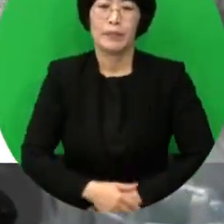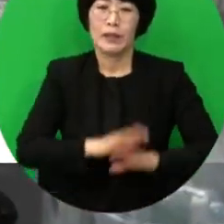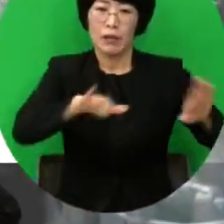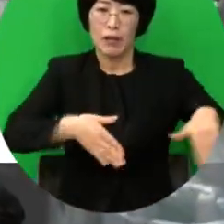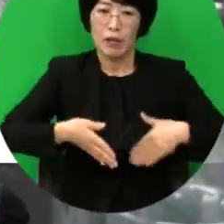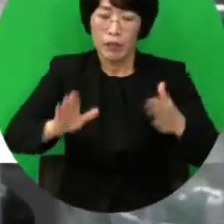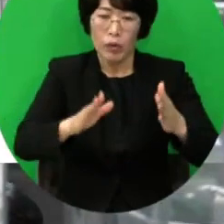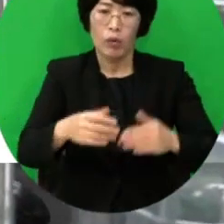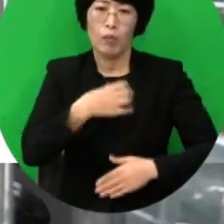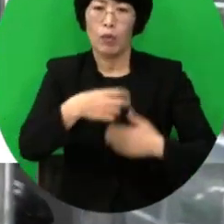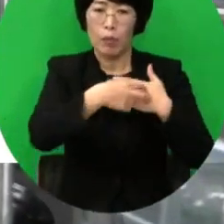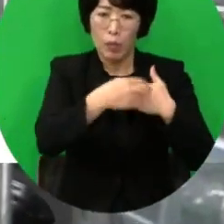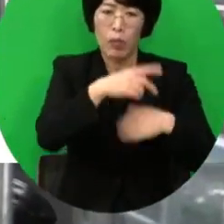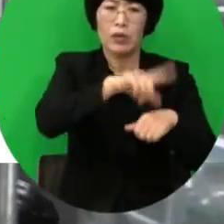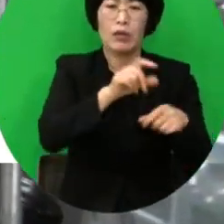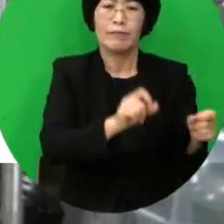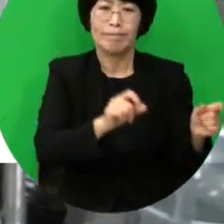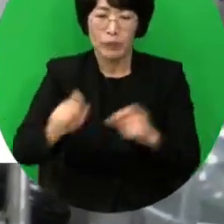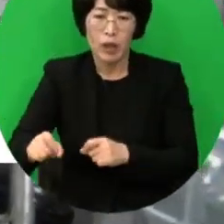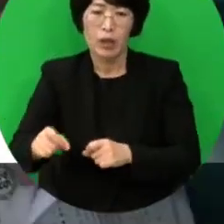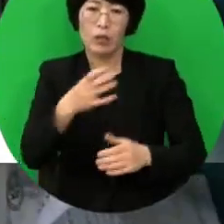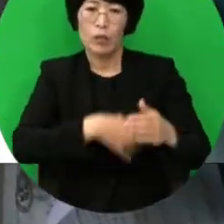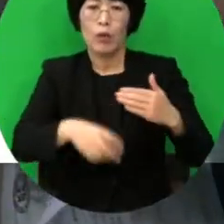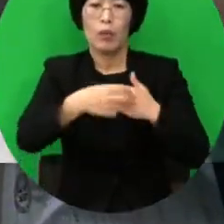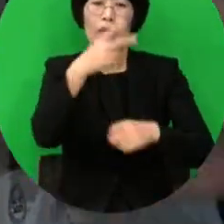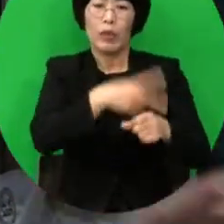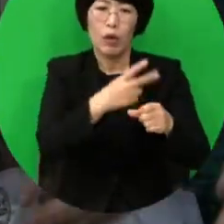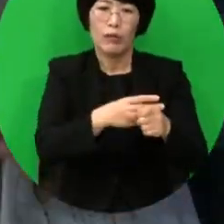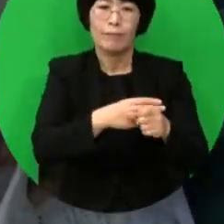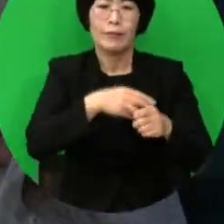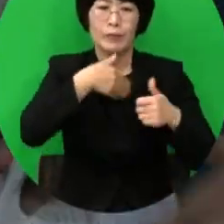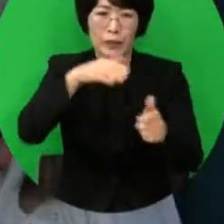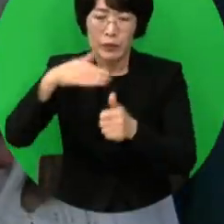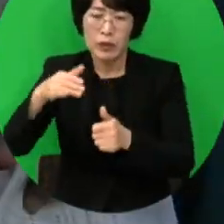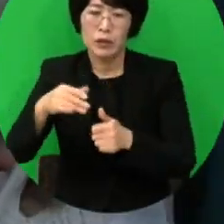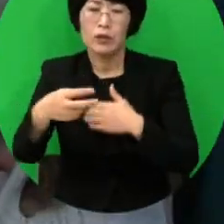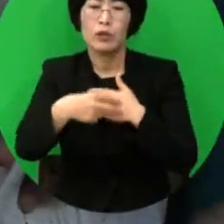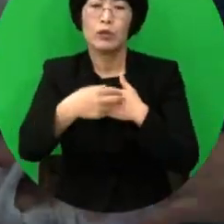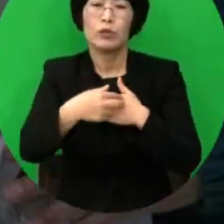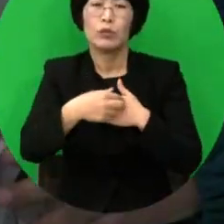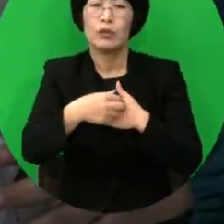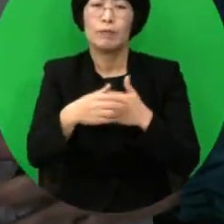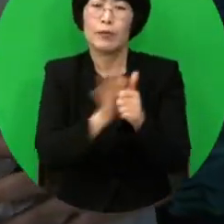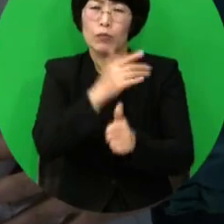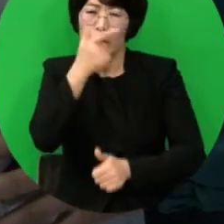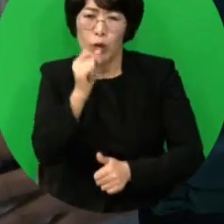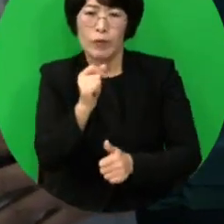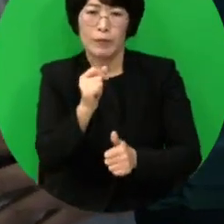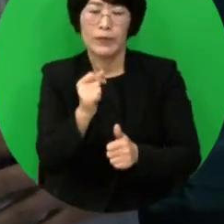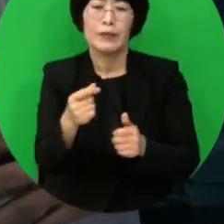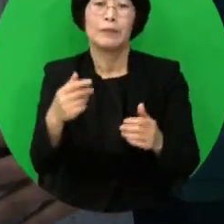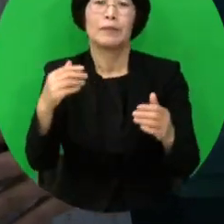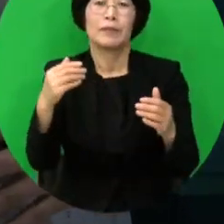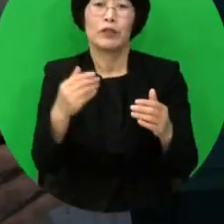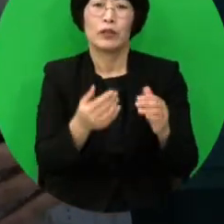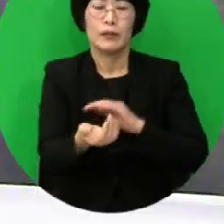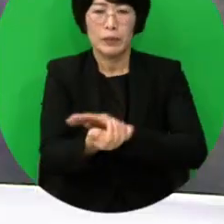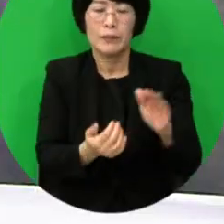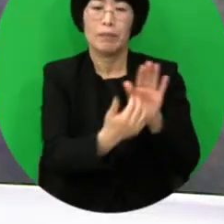전라남도는 보건소의 진료 시간 확대와 공중보건의사 투입 등 진료 공백을 줄일 계획입니다.